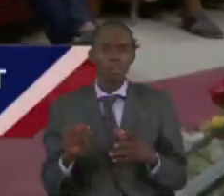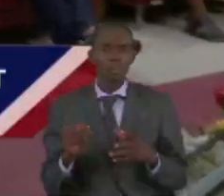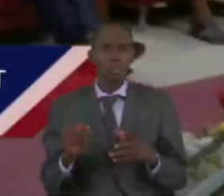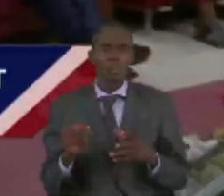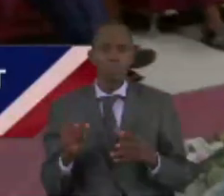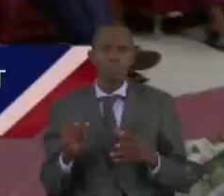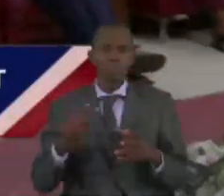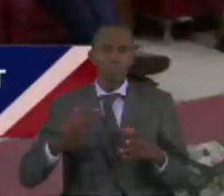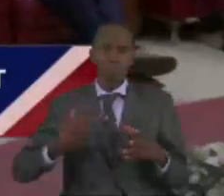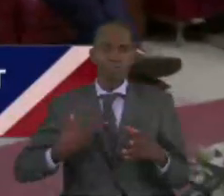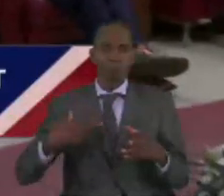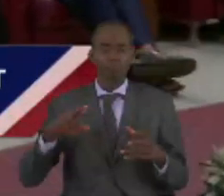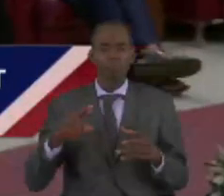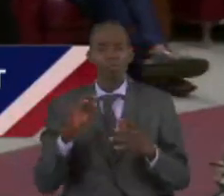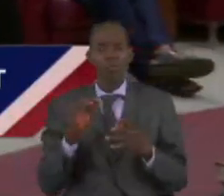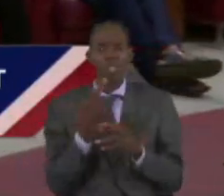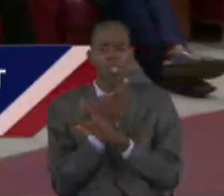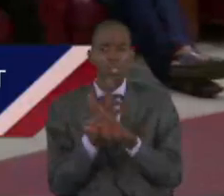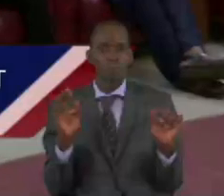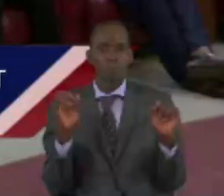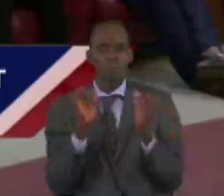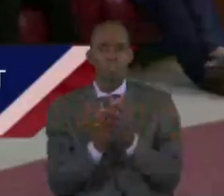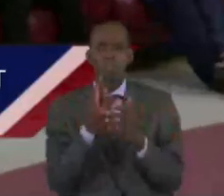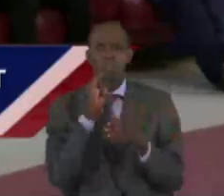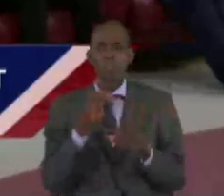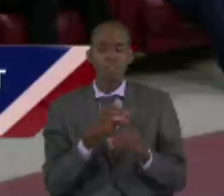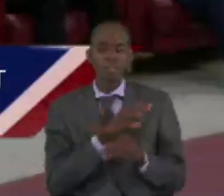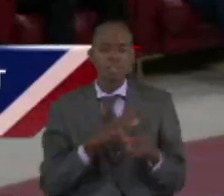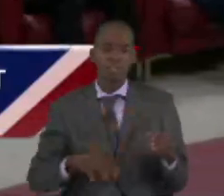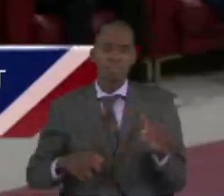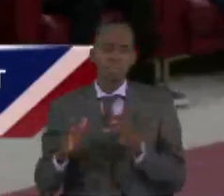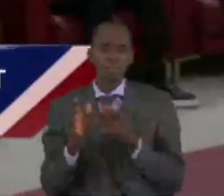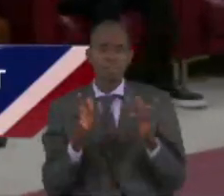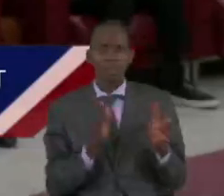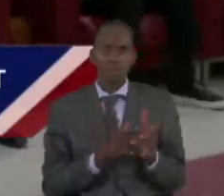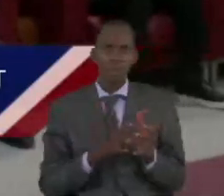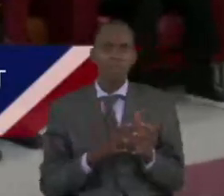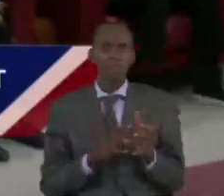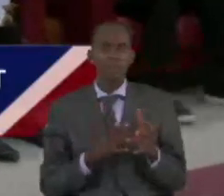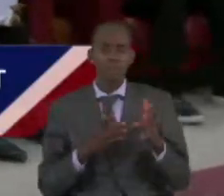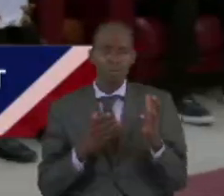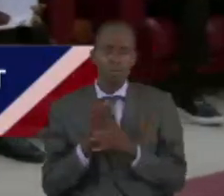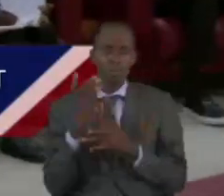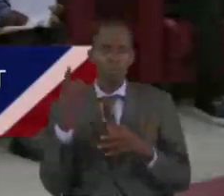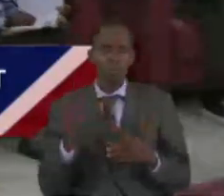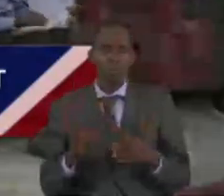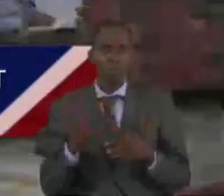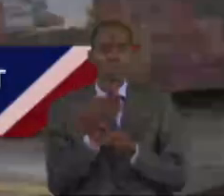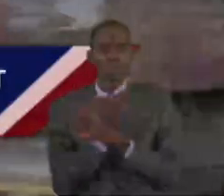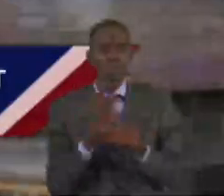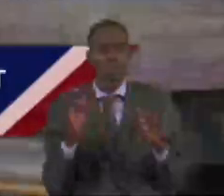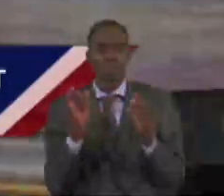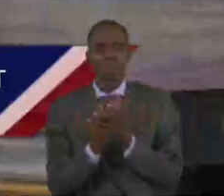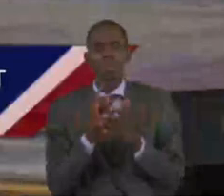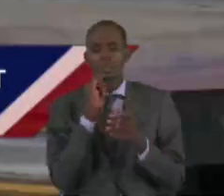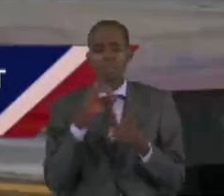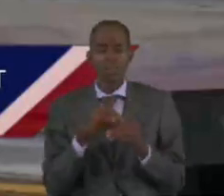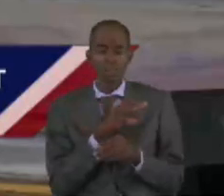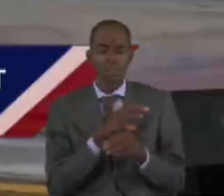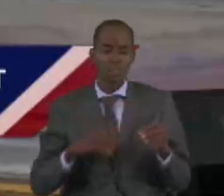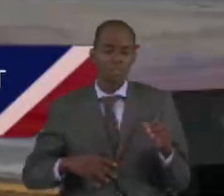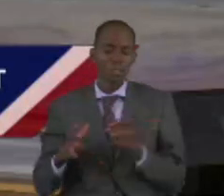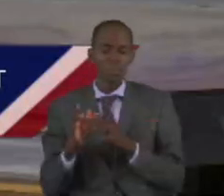grâce, par le moyen de la rédemption qui est en Jésus-Christ. Gratuitement justifiés par la grâce, par sa grâce, par le